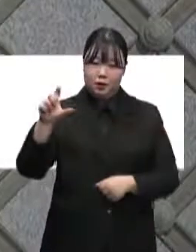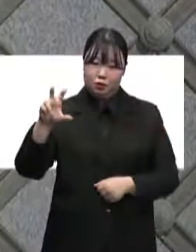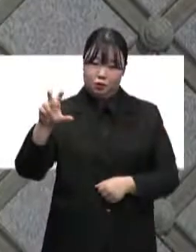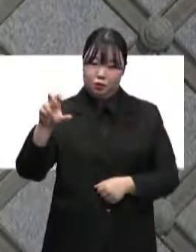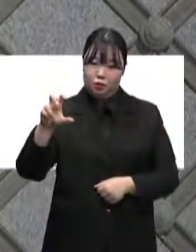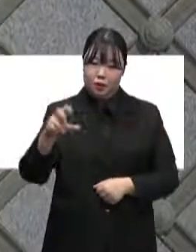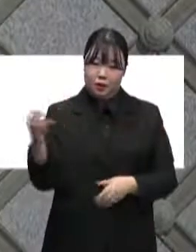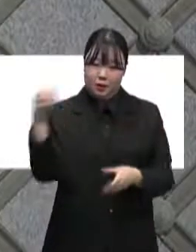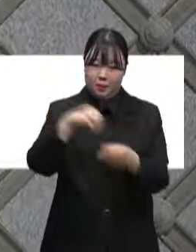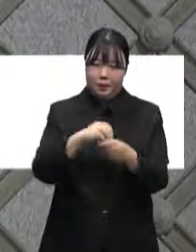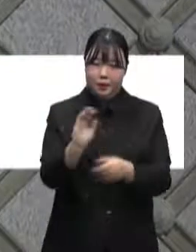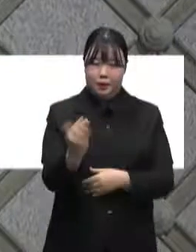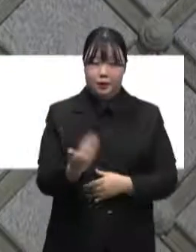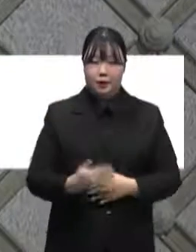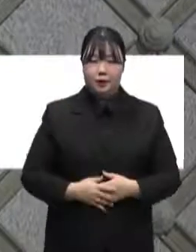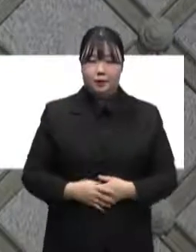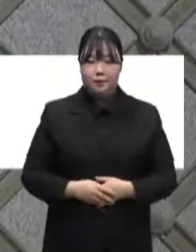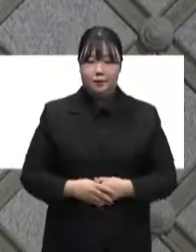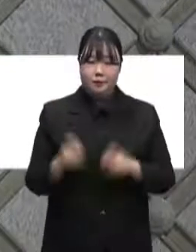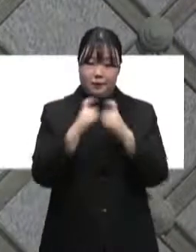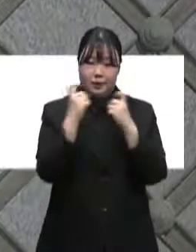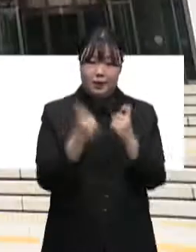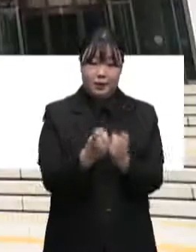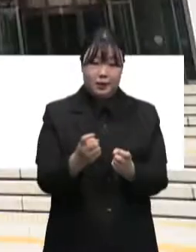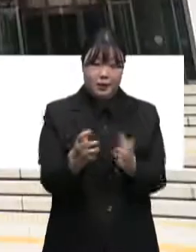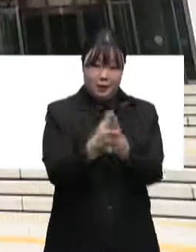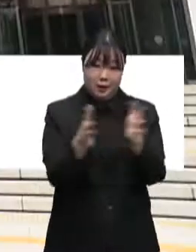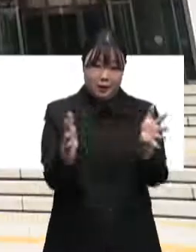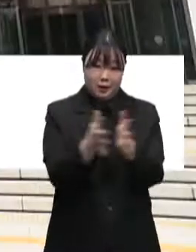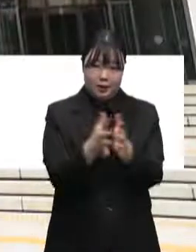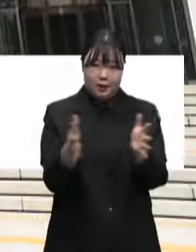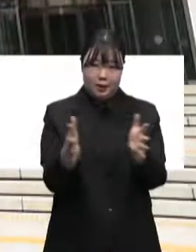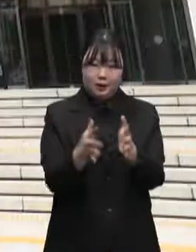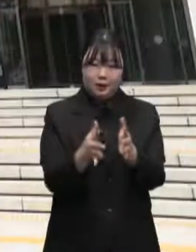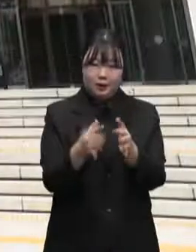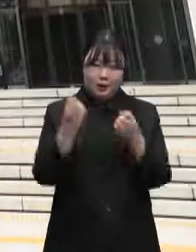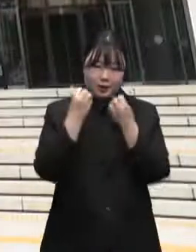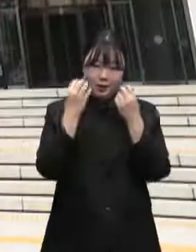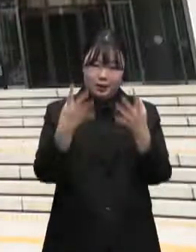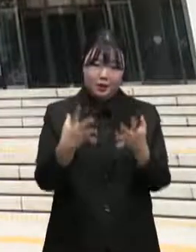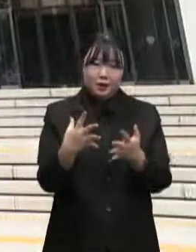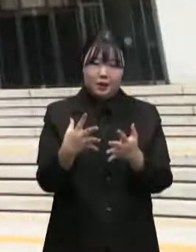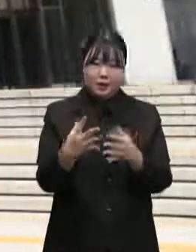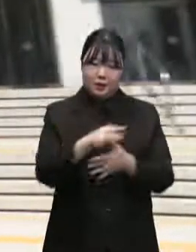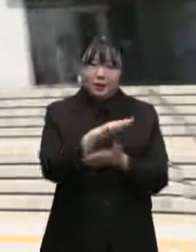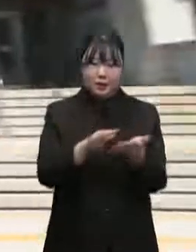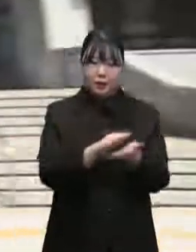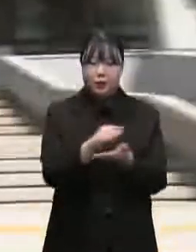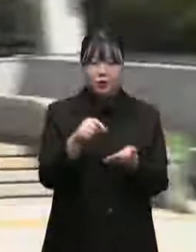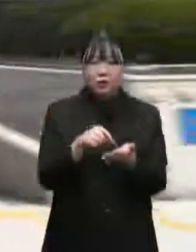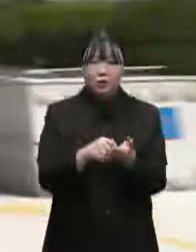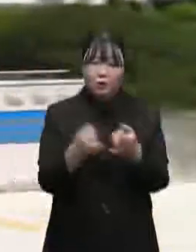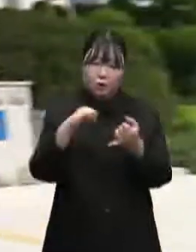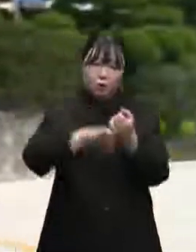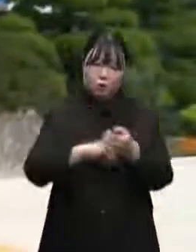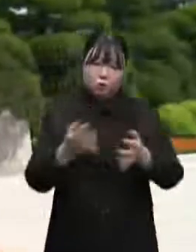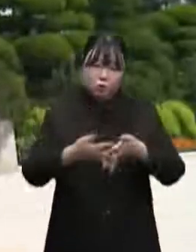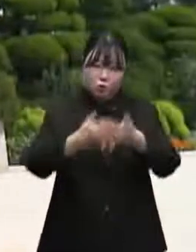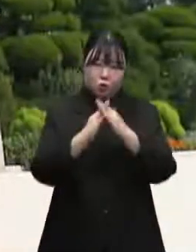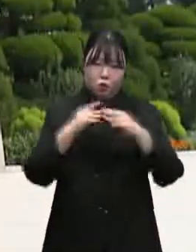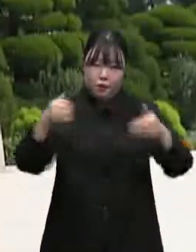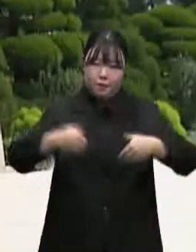적용됩니다 민간 건축물에는 신재생에너지 설비를 의무적으로 설치해야 하며 설치 비율 기준은